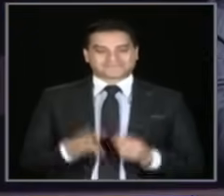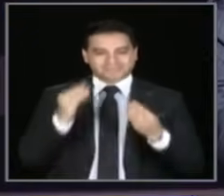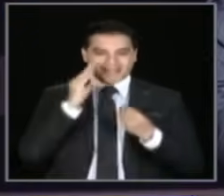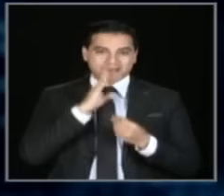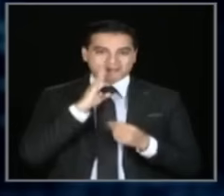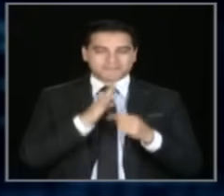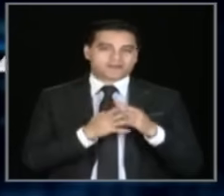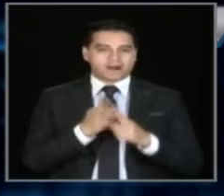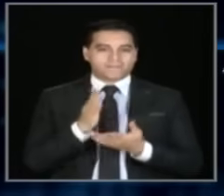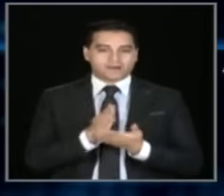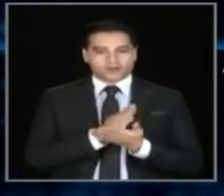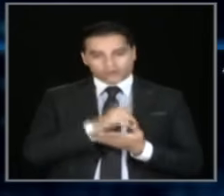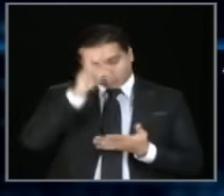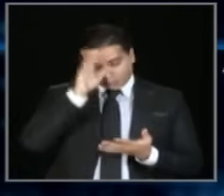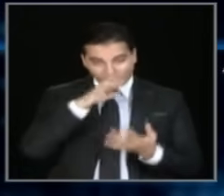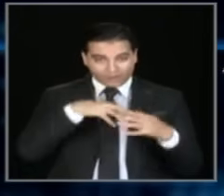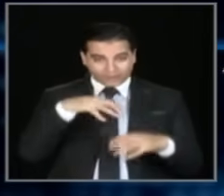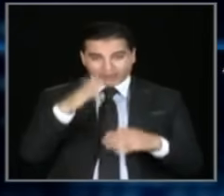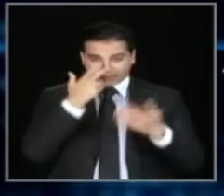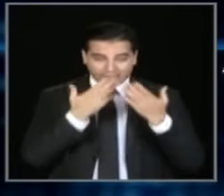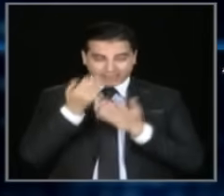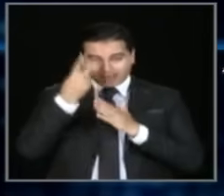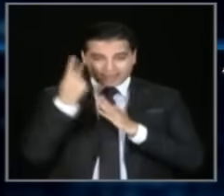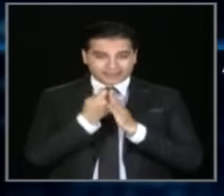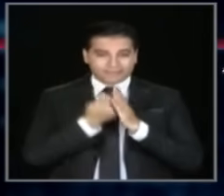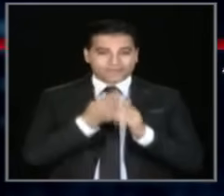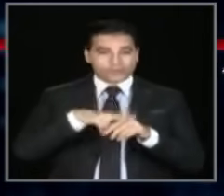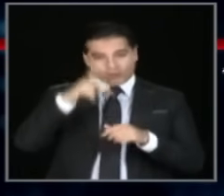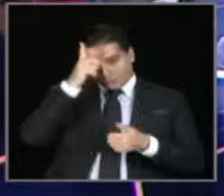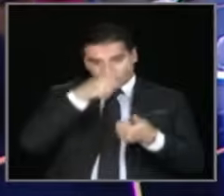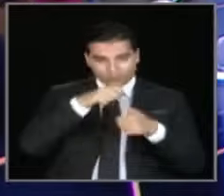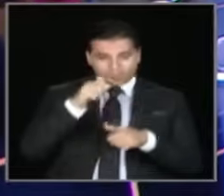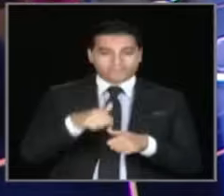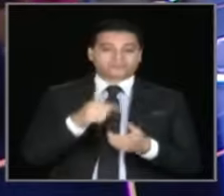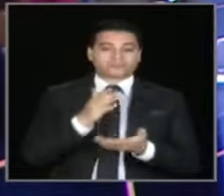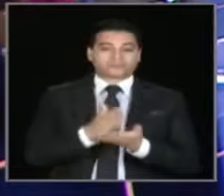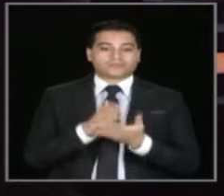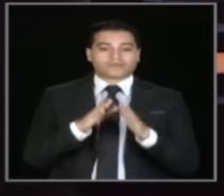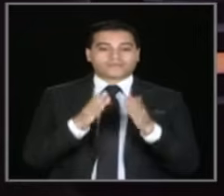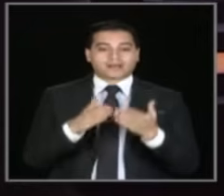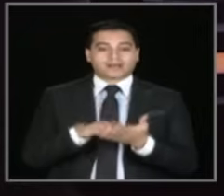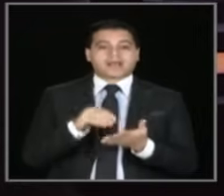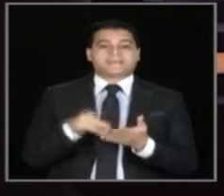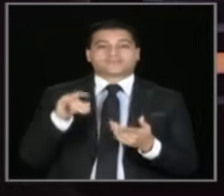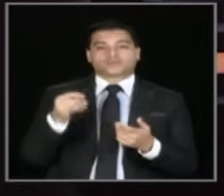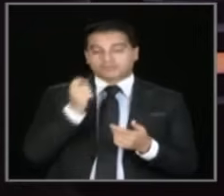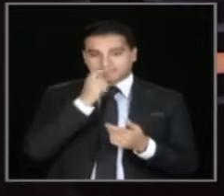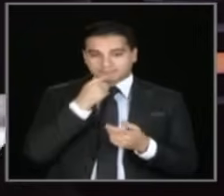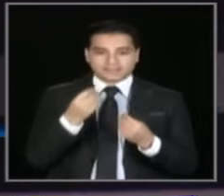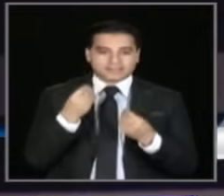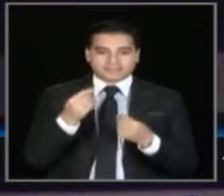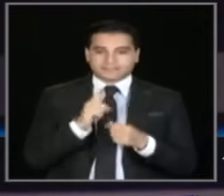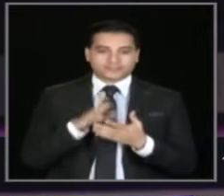العلم اربع اجزاء: جغرافيا، تاريخ، ادب وعلوم. تايجرز انت جوكر. مش في